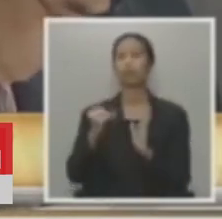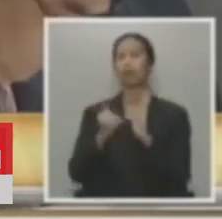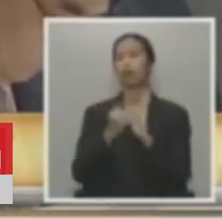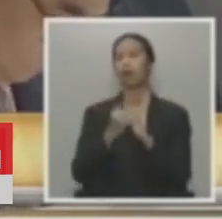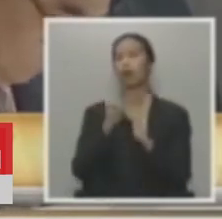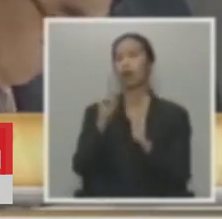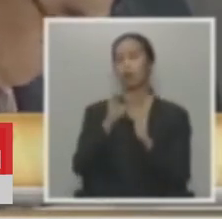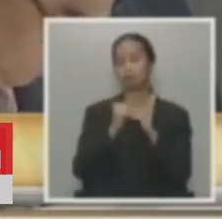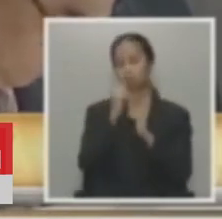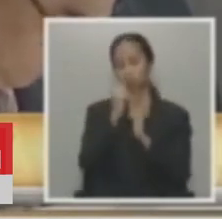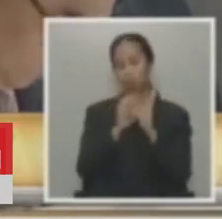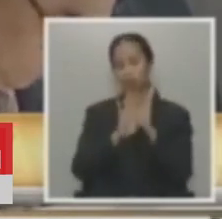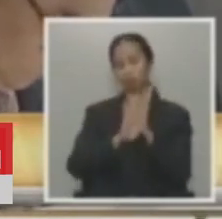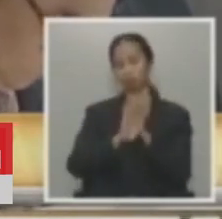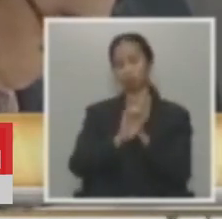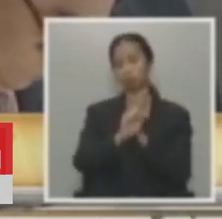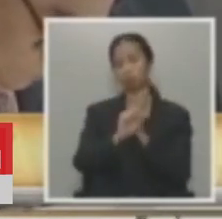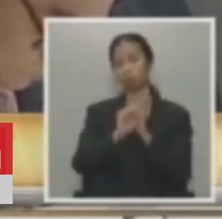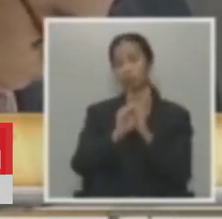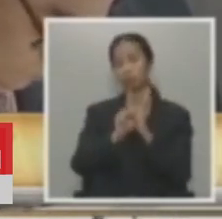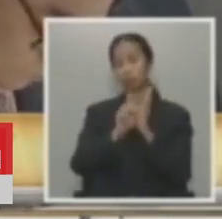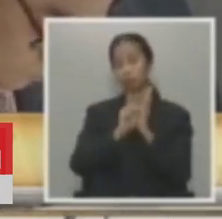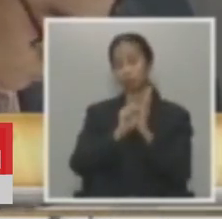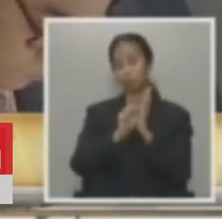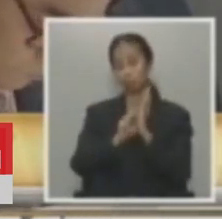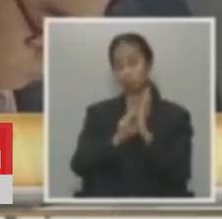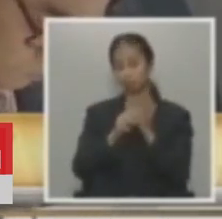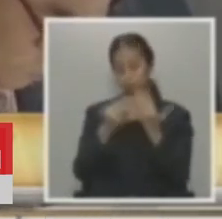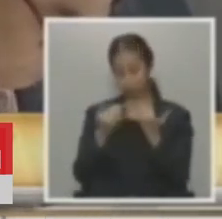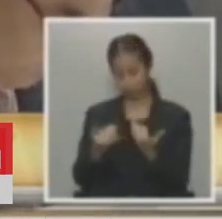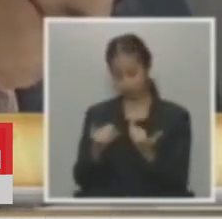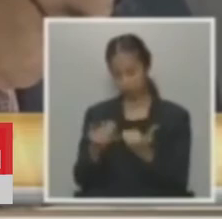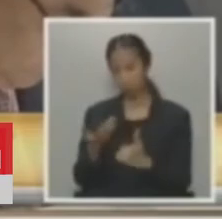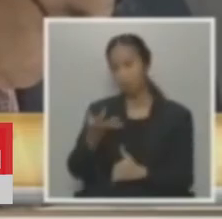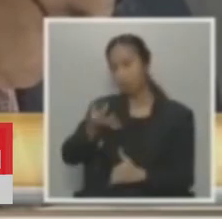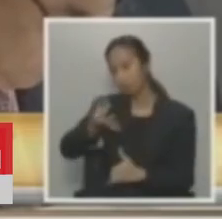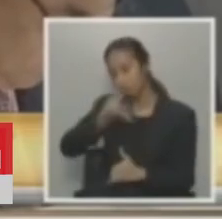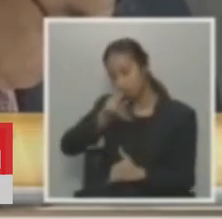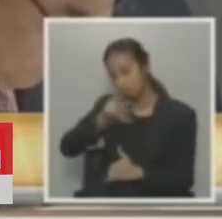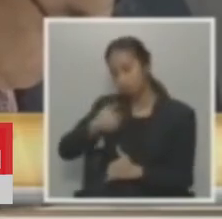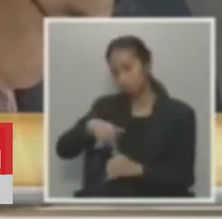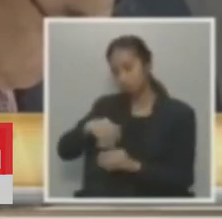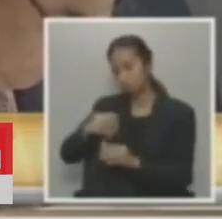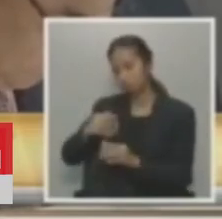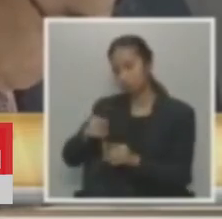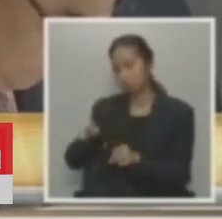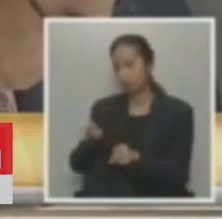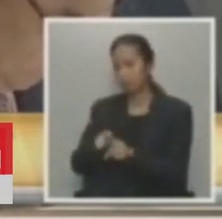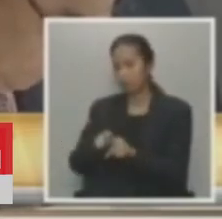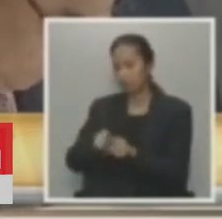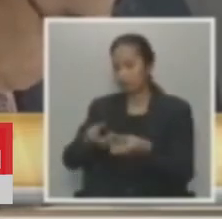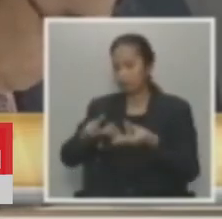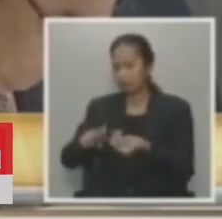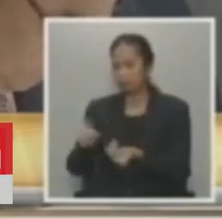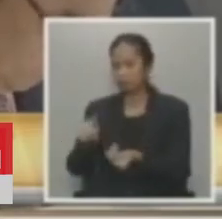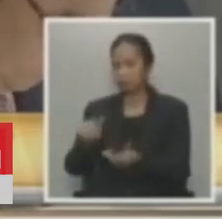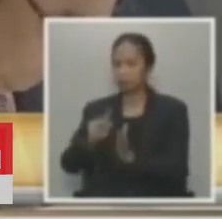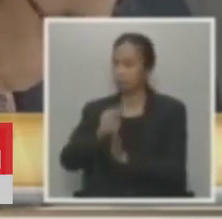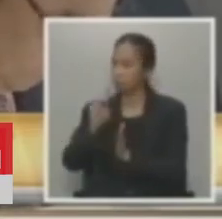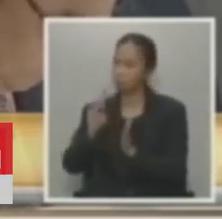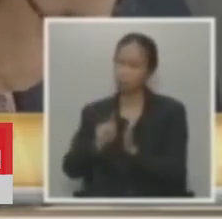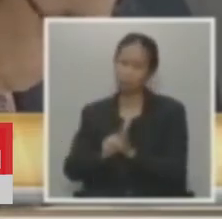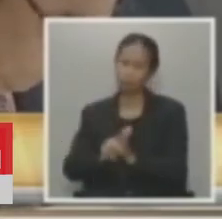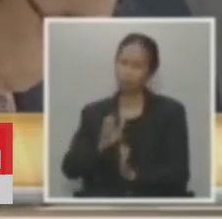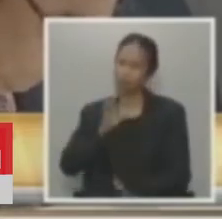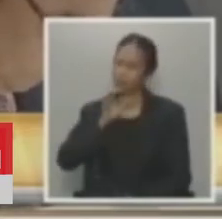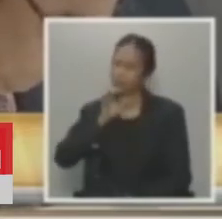ครวันนี้ทำกินก็ยังถือว่ากฎหมายล้าหลังที่ผมพูดถึงปฏิรูปประเ